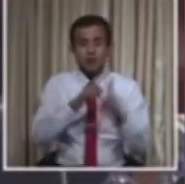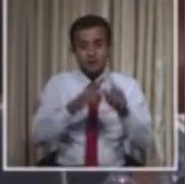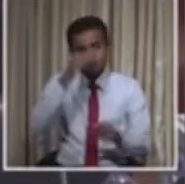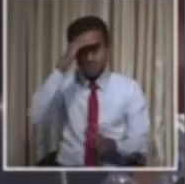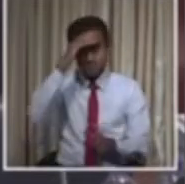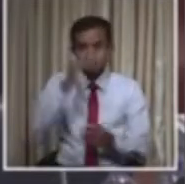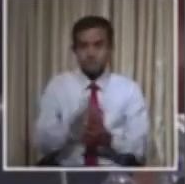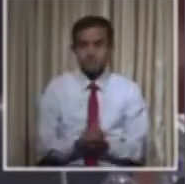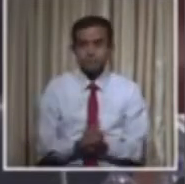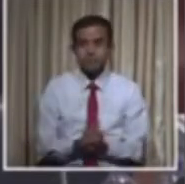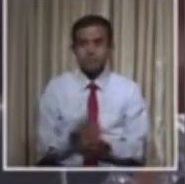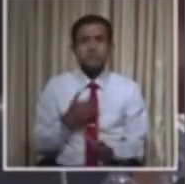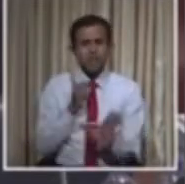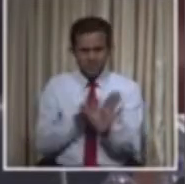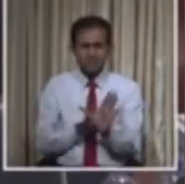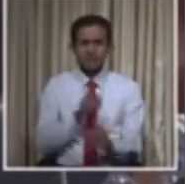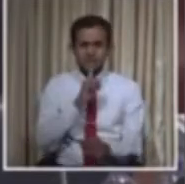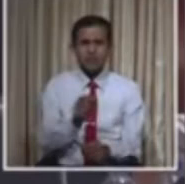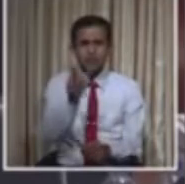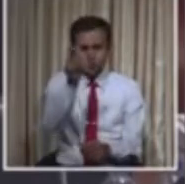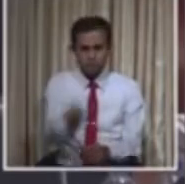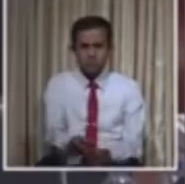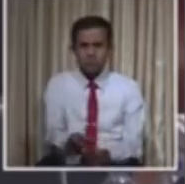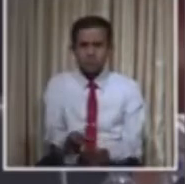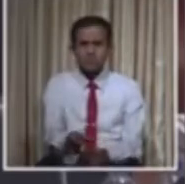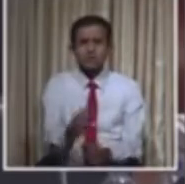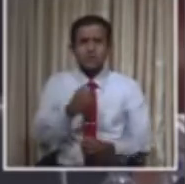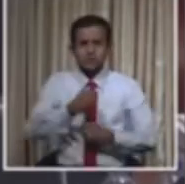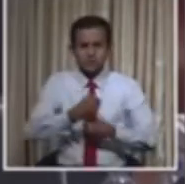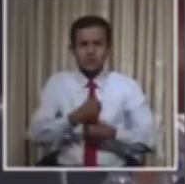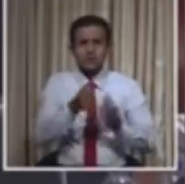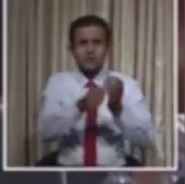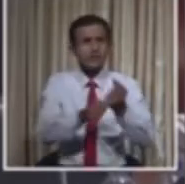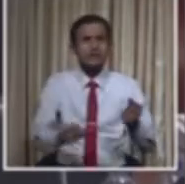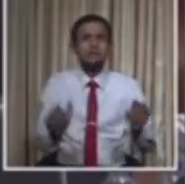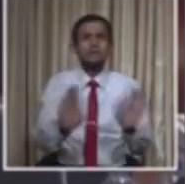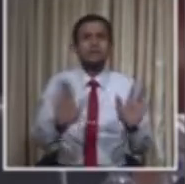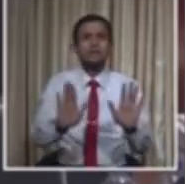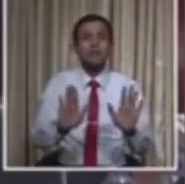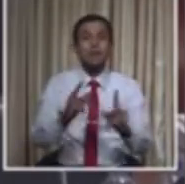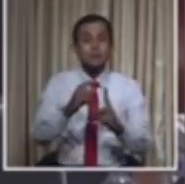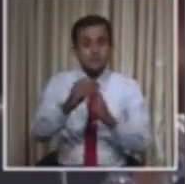කතානායකතුමනි මම හැමදාම කියන ඔබතුමා මේ ආණ්ඩුවේ නියෝජිතයා නෙවෙයි ඔබතුමා මේ